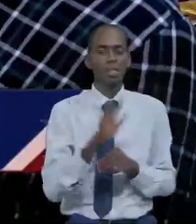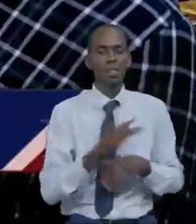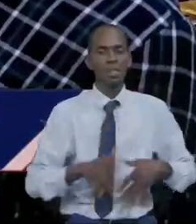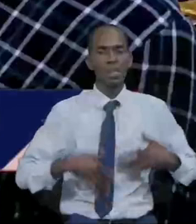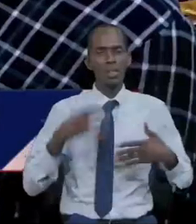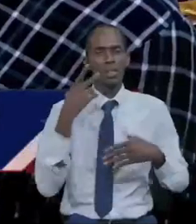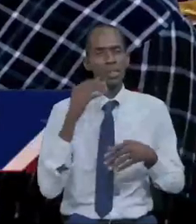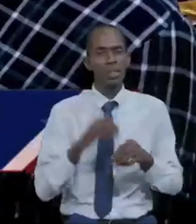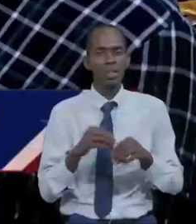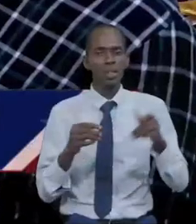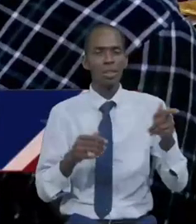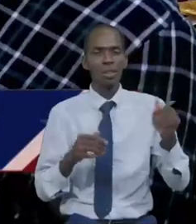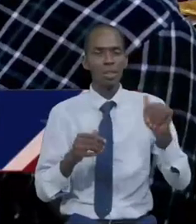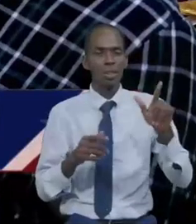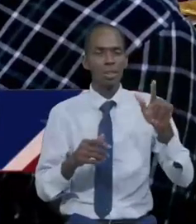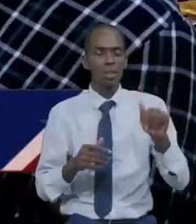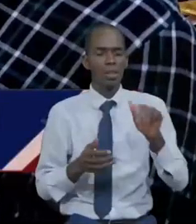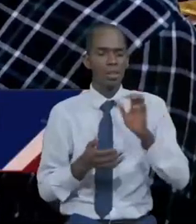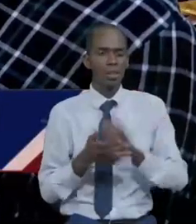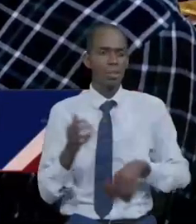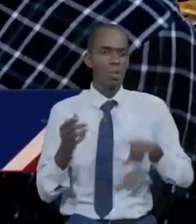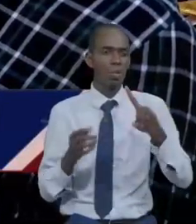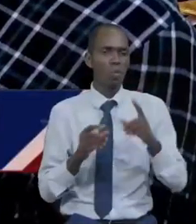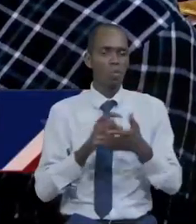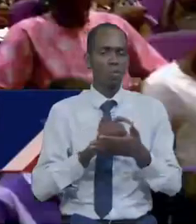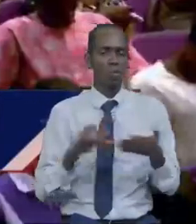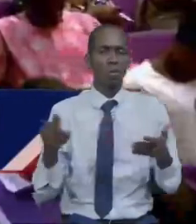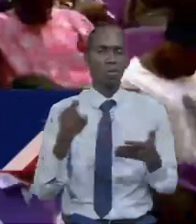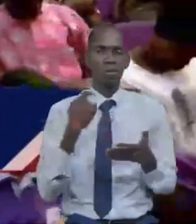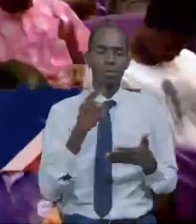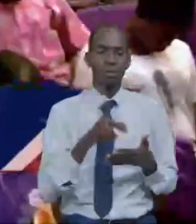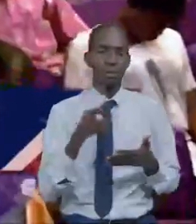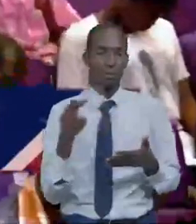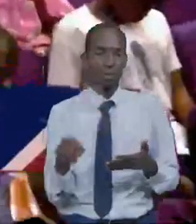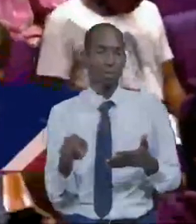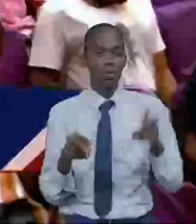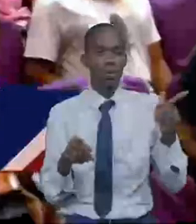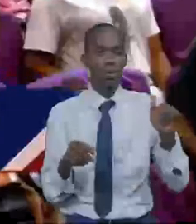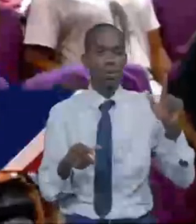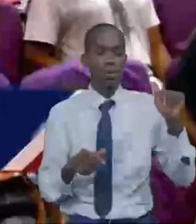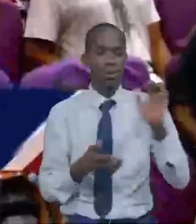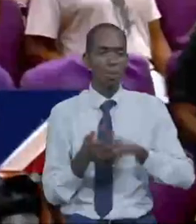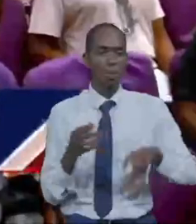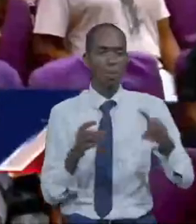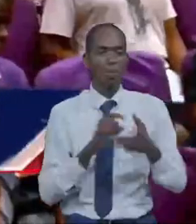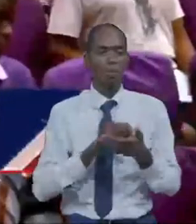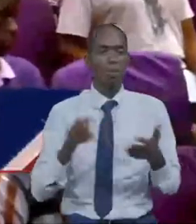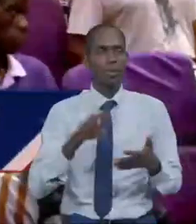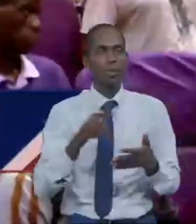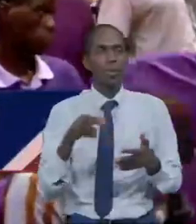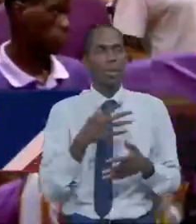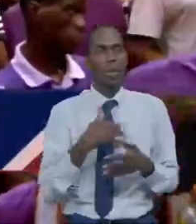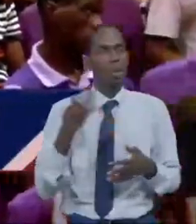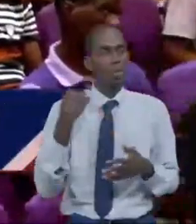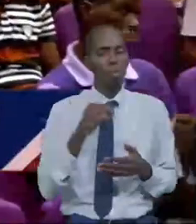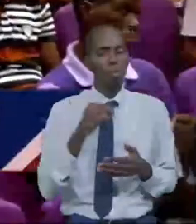1, verset 22. Seulement, elles avaient entendu dire.